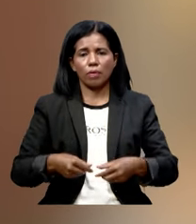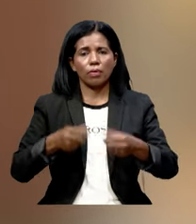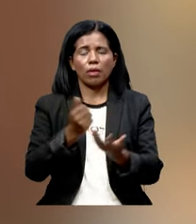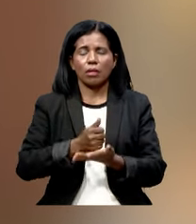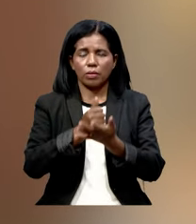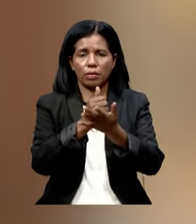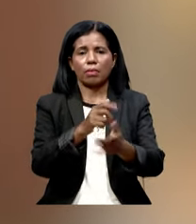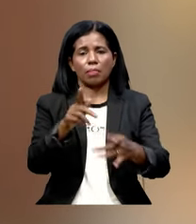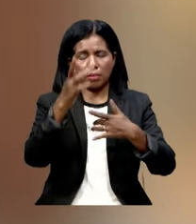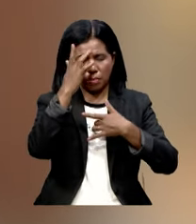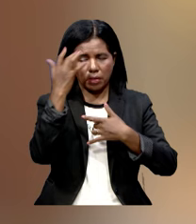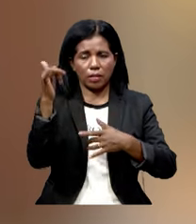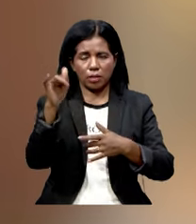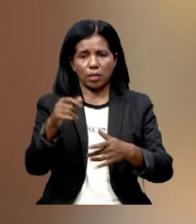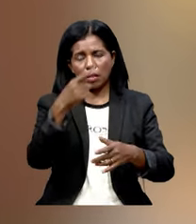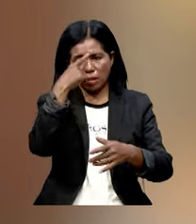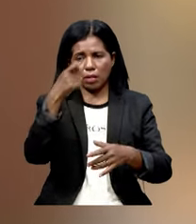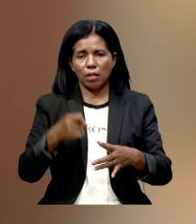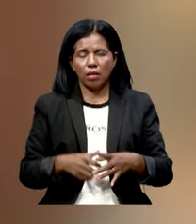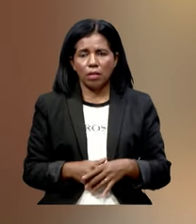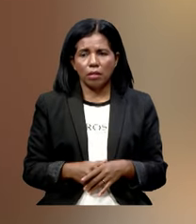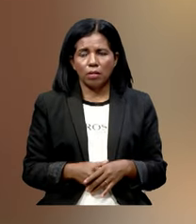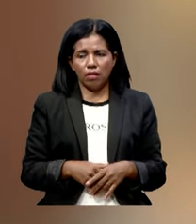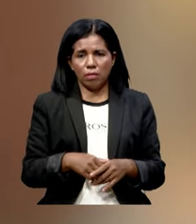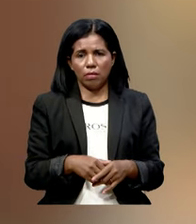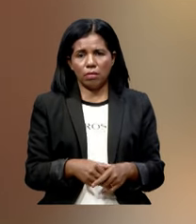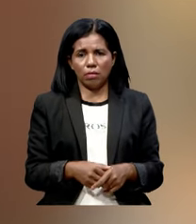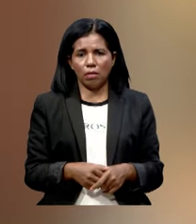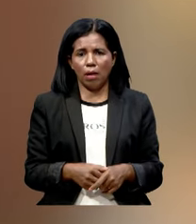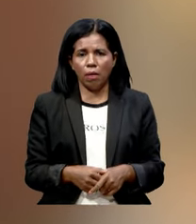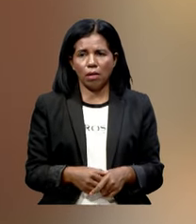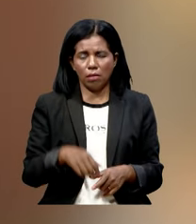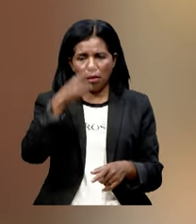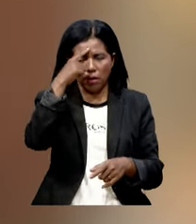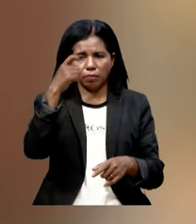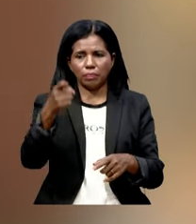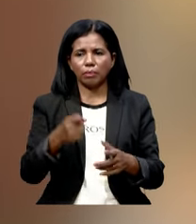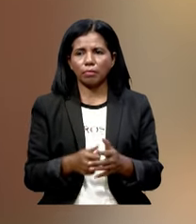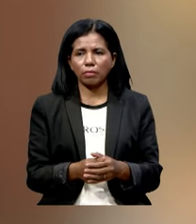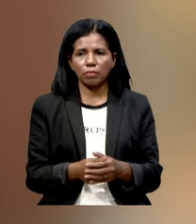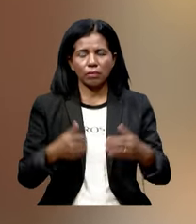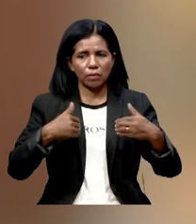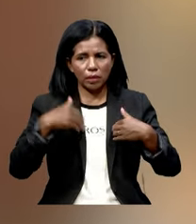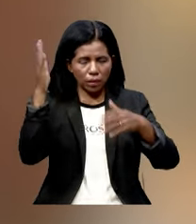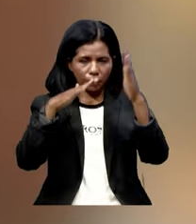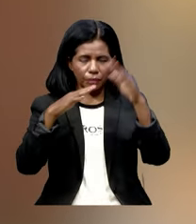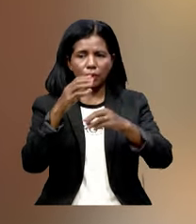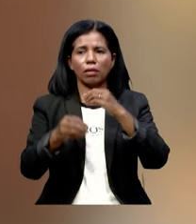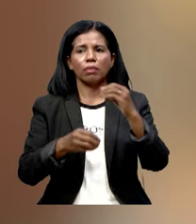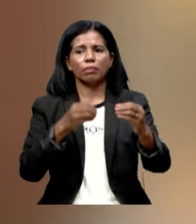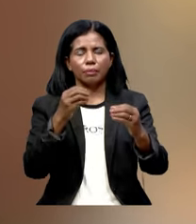ba quimioterapia tamba ia problema balu asa